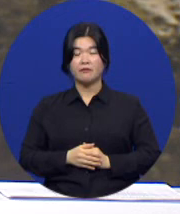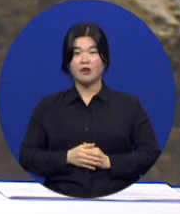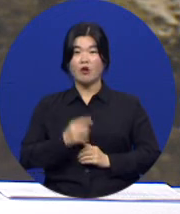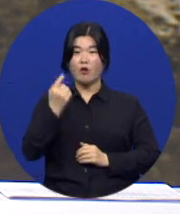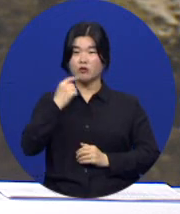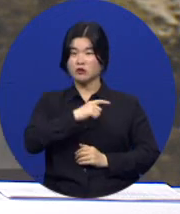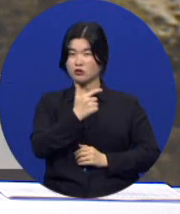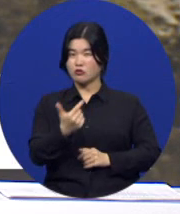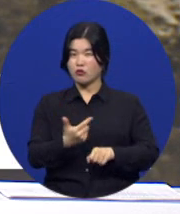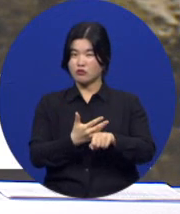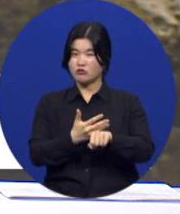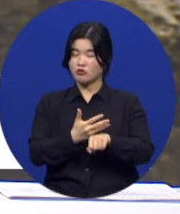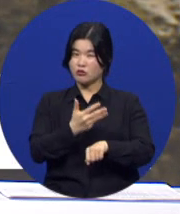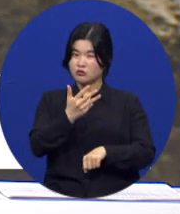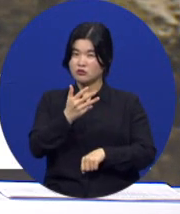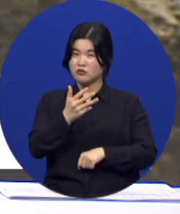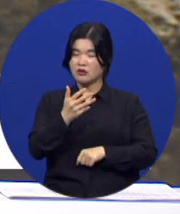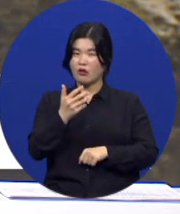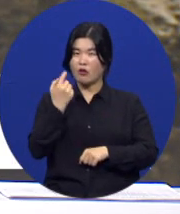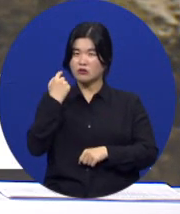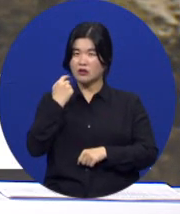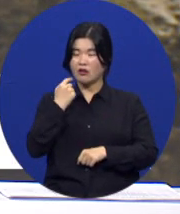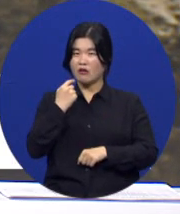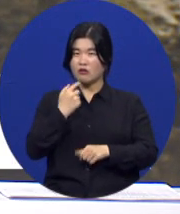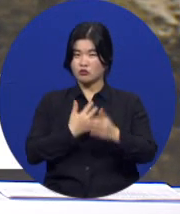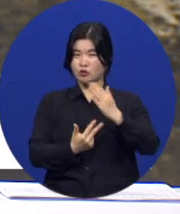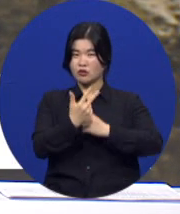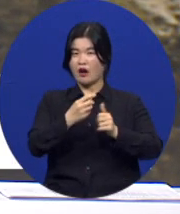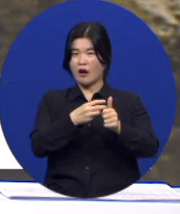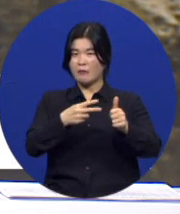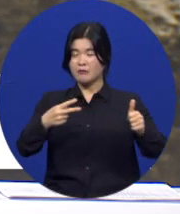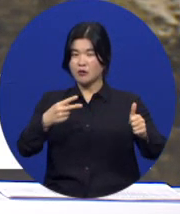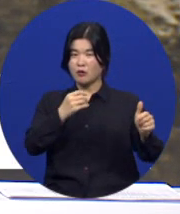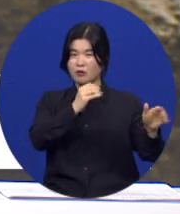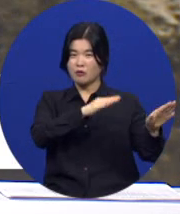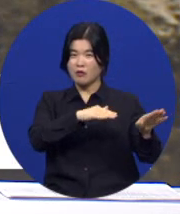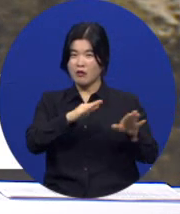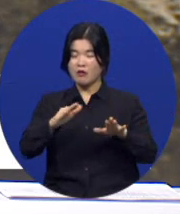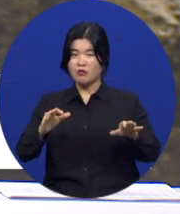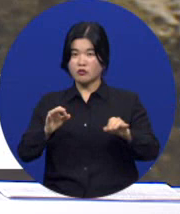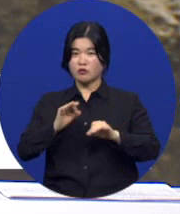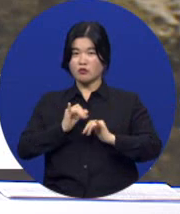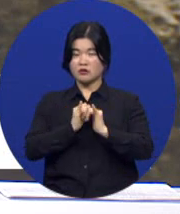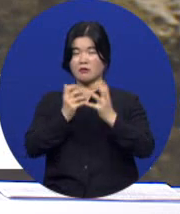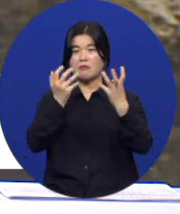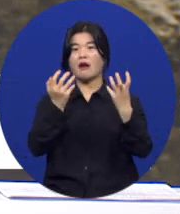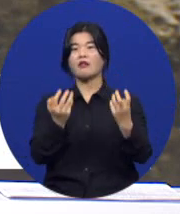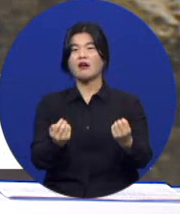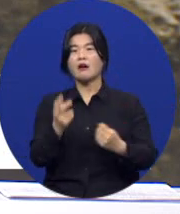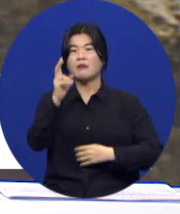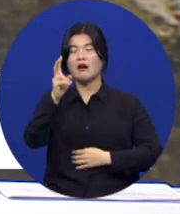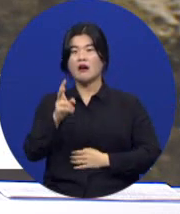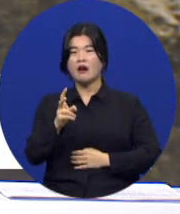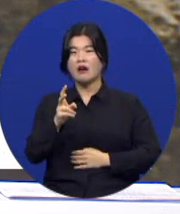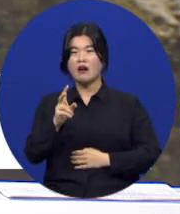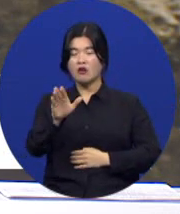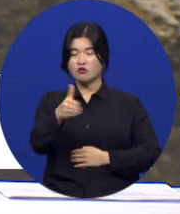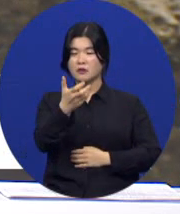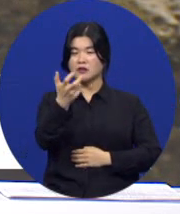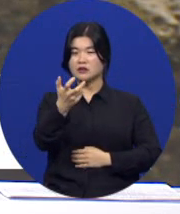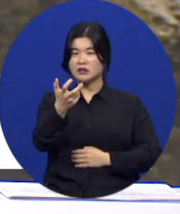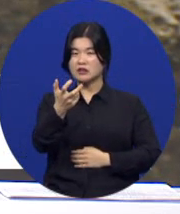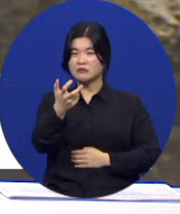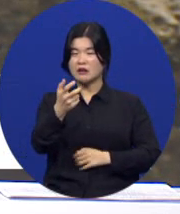왜 어제 저녁 제주시 조천읍 함덕해수욕장 인근 주민들 이 정전으로 놀라신 분들 많으시죠 아 이 지역 970 이어